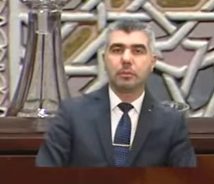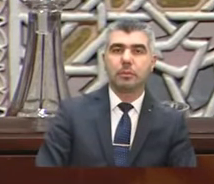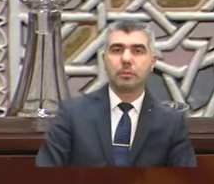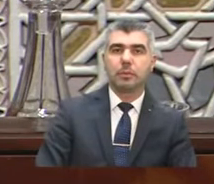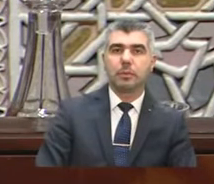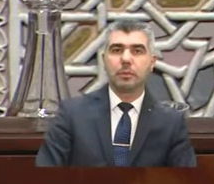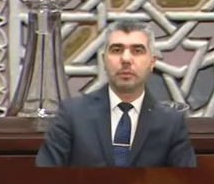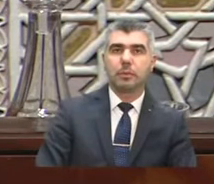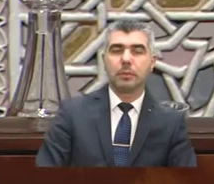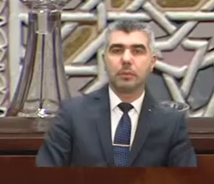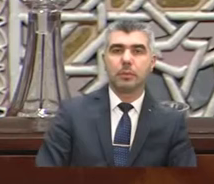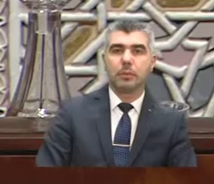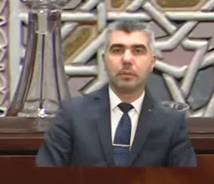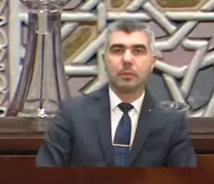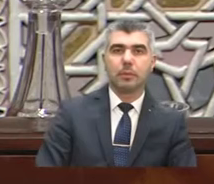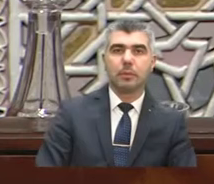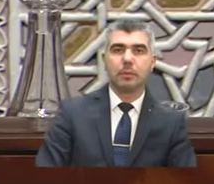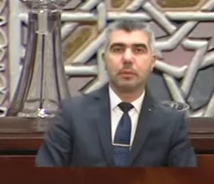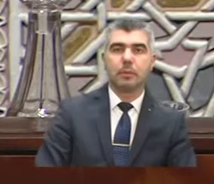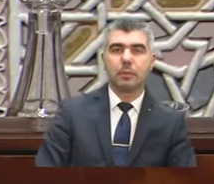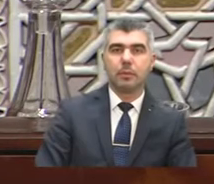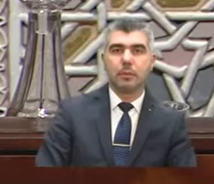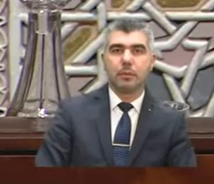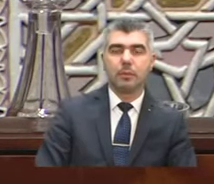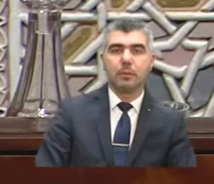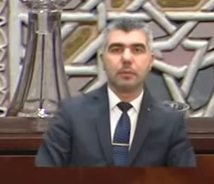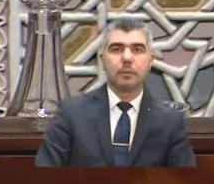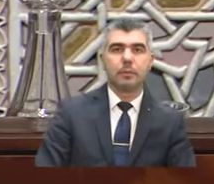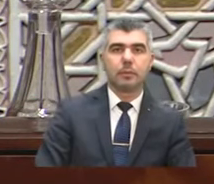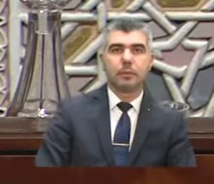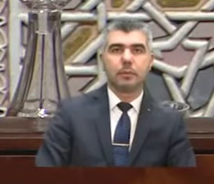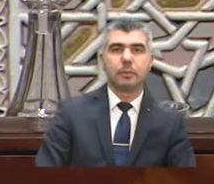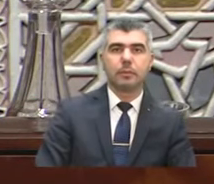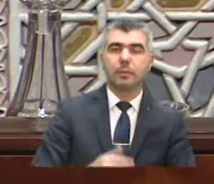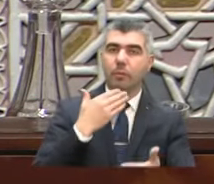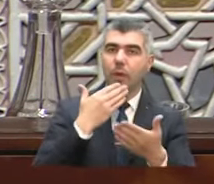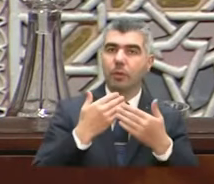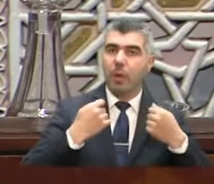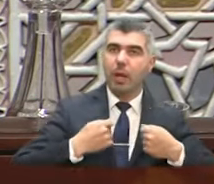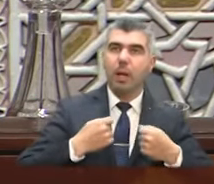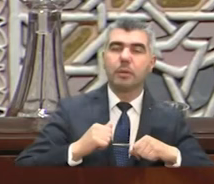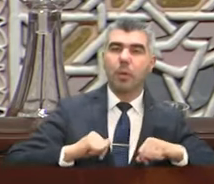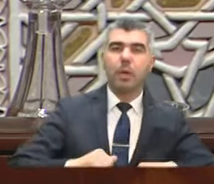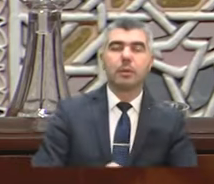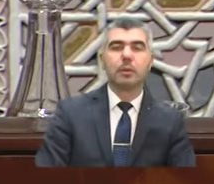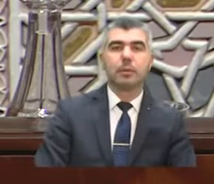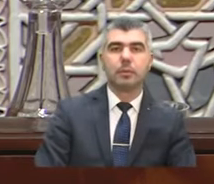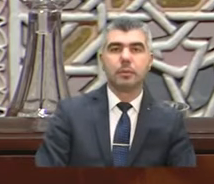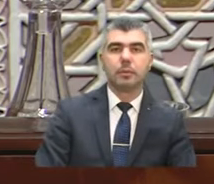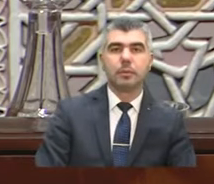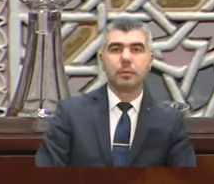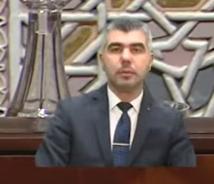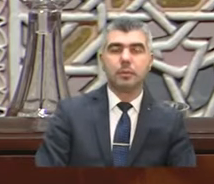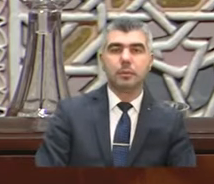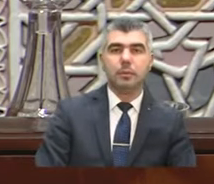نعم تفضلوا تفضلوا تفضلوا السيد الرئيس. شكرا السيد الرئيس، السيد الوزير